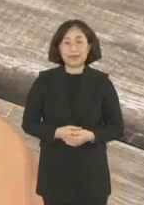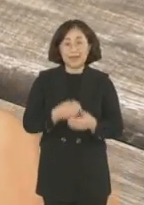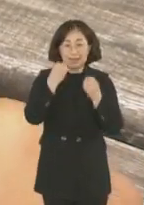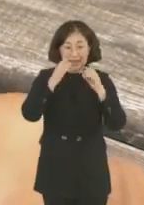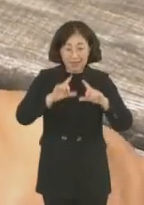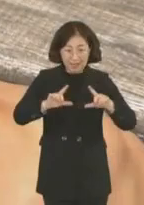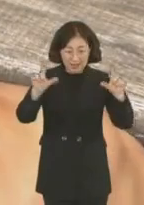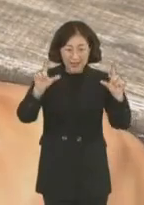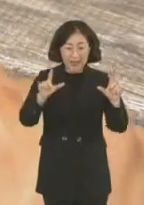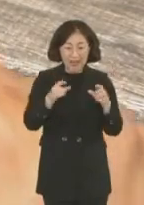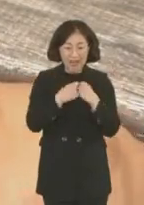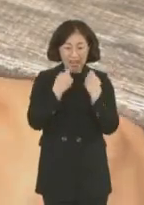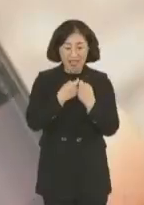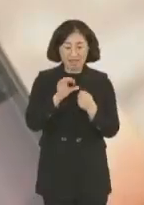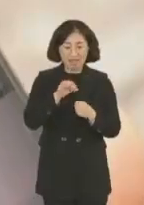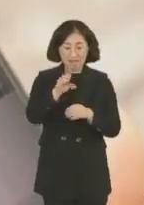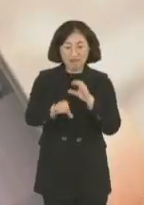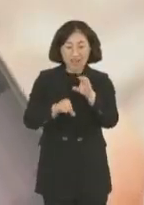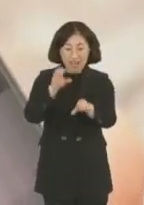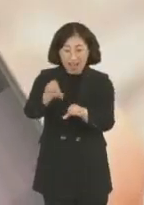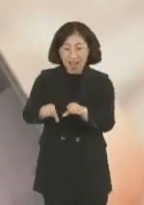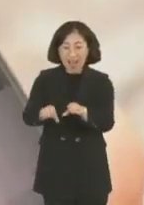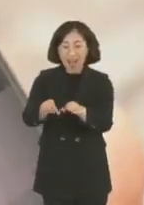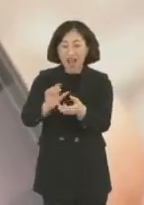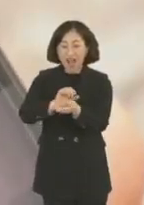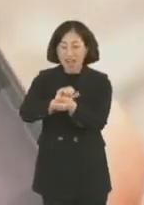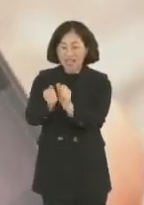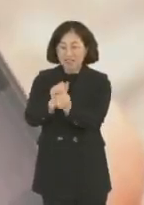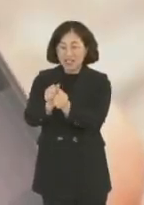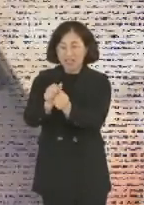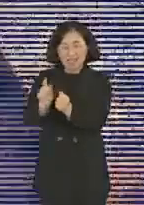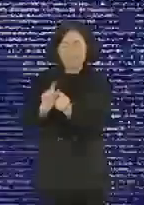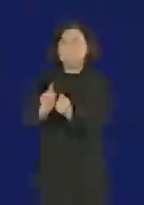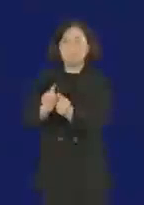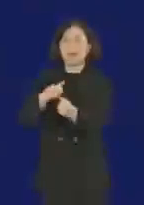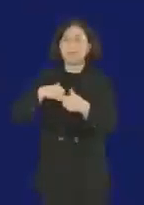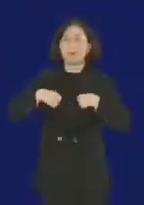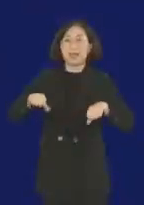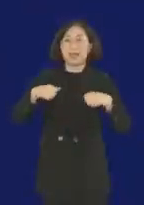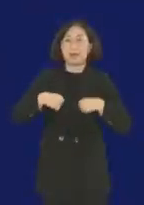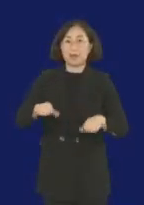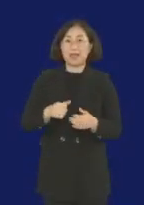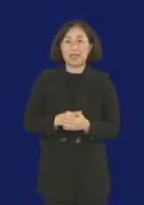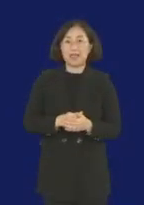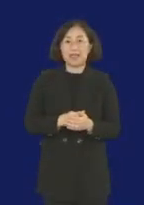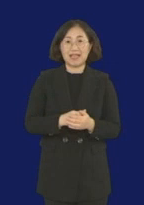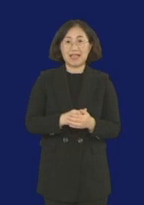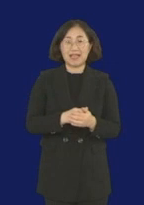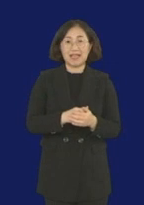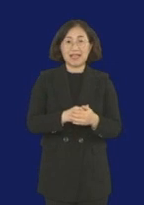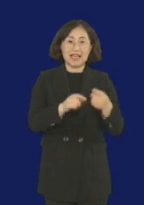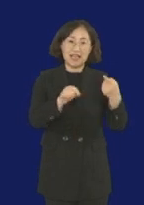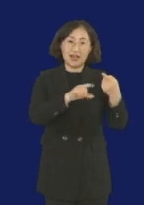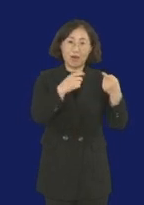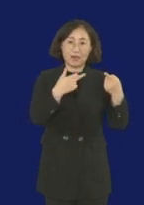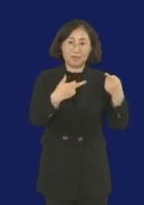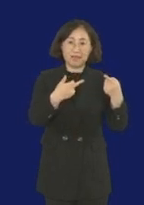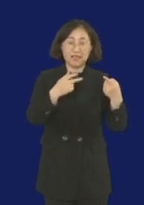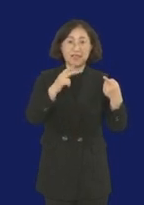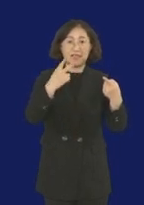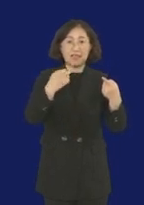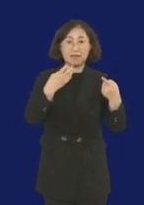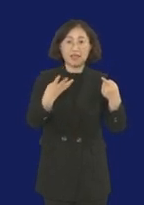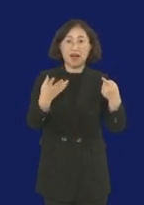새해 들어서도 개인 투자자들의 증시 이탈세가 이어지고 있습니다. 지난해 초 최고 74조 원을 넘던 고객